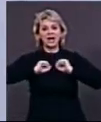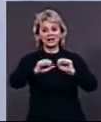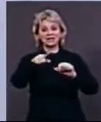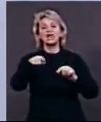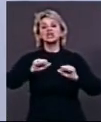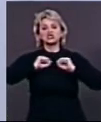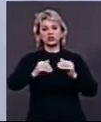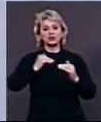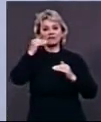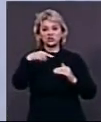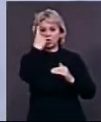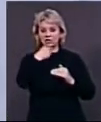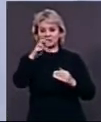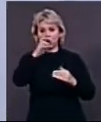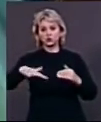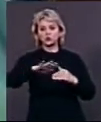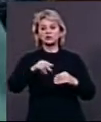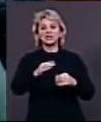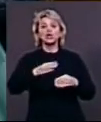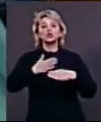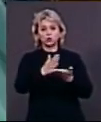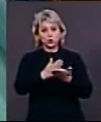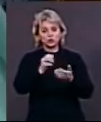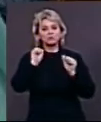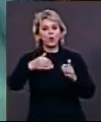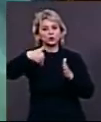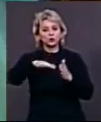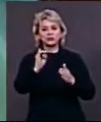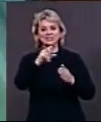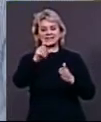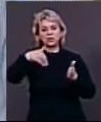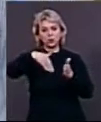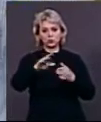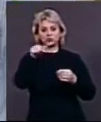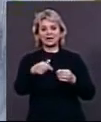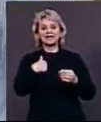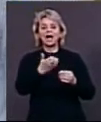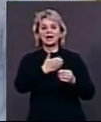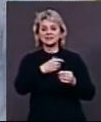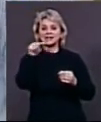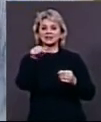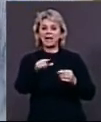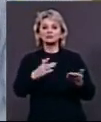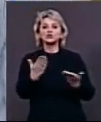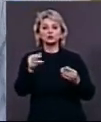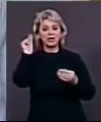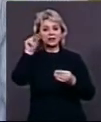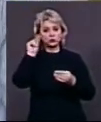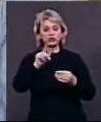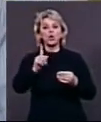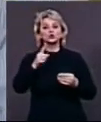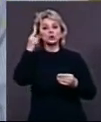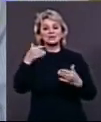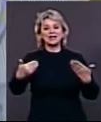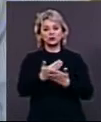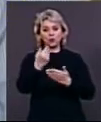и защита высших лиц государства. Служить там могут только лучшие из лучших. Я хотел бы там чему-нибудь научиться, что-то